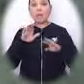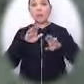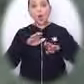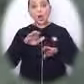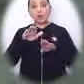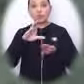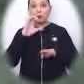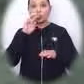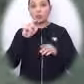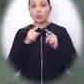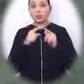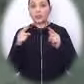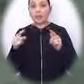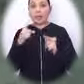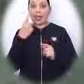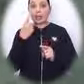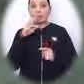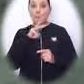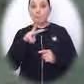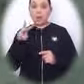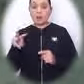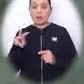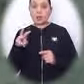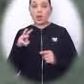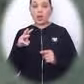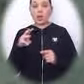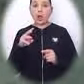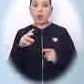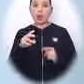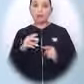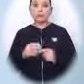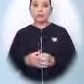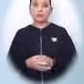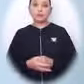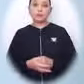строчку на расстоянии 1 мм от сгиба.